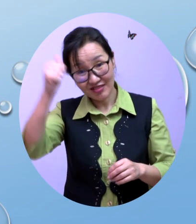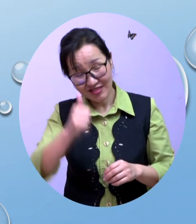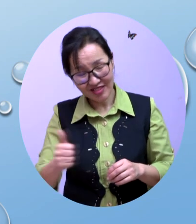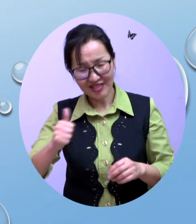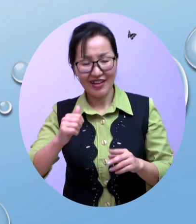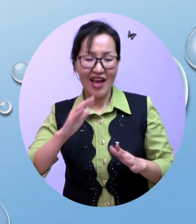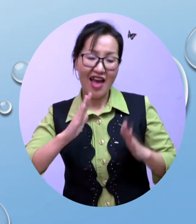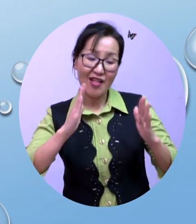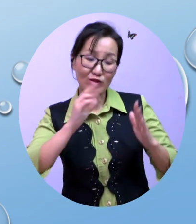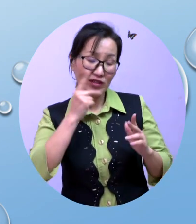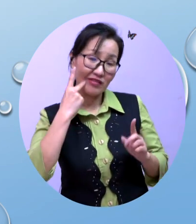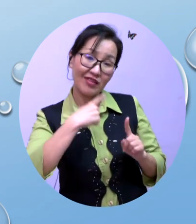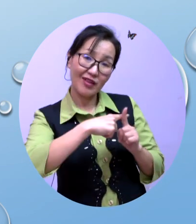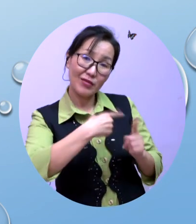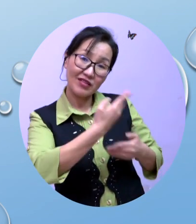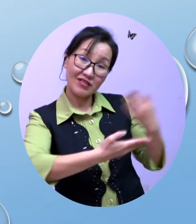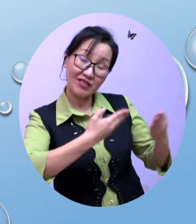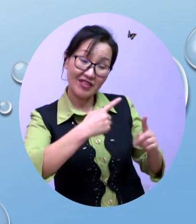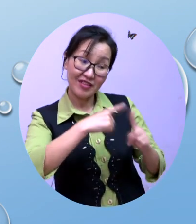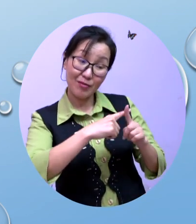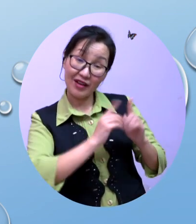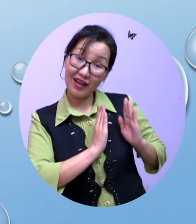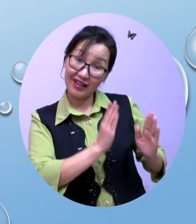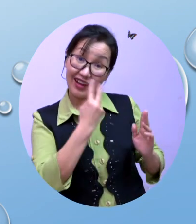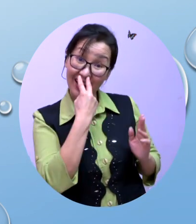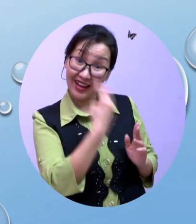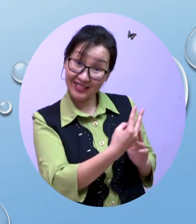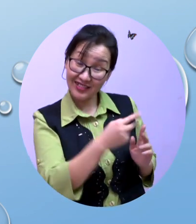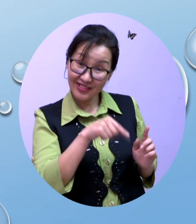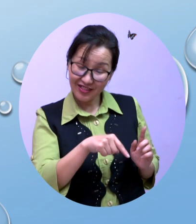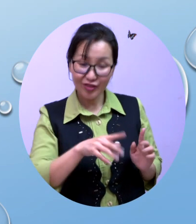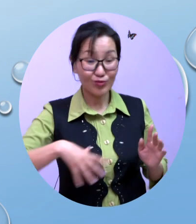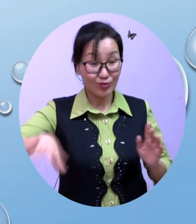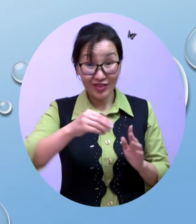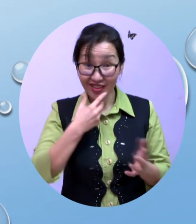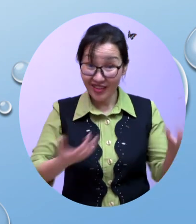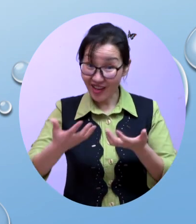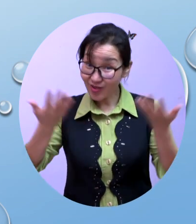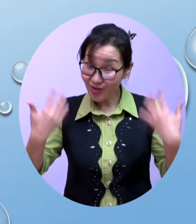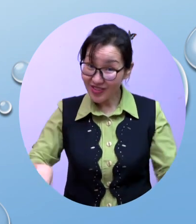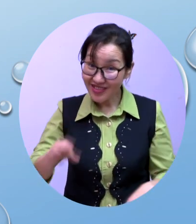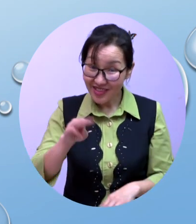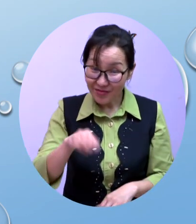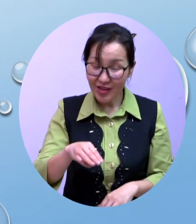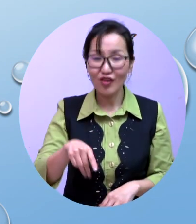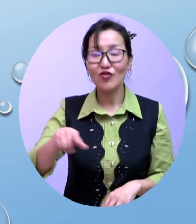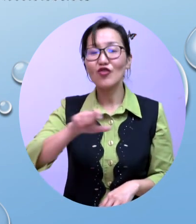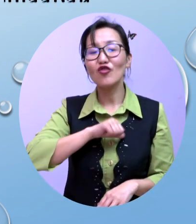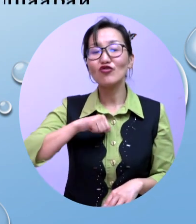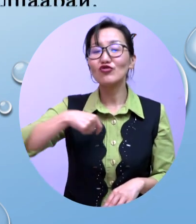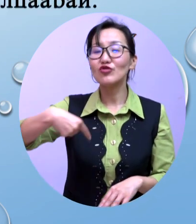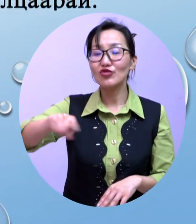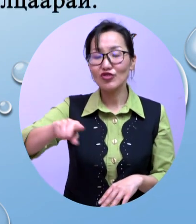зүйлийг эргэгээр хардаг иргэд болох тухай өнөөдөр бүгдээрээ ярилцлаа. За